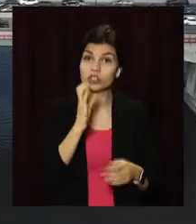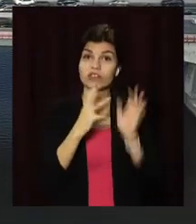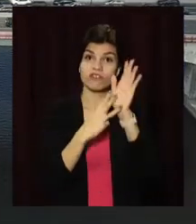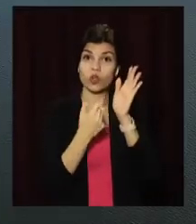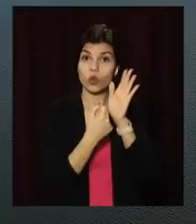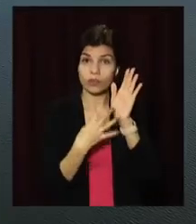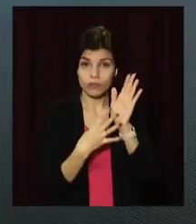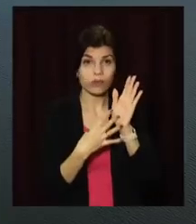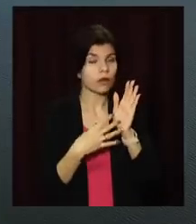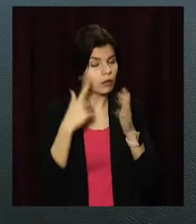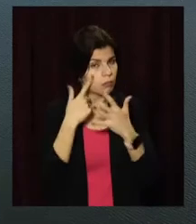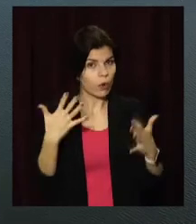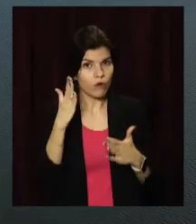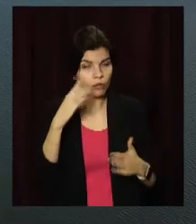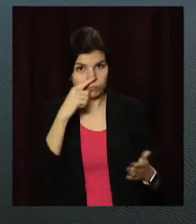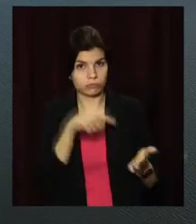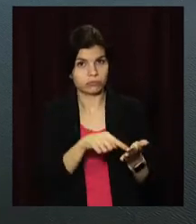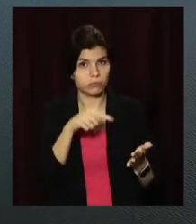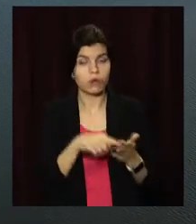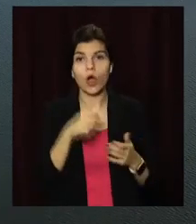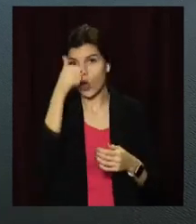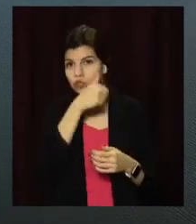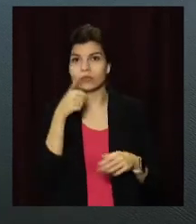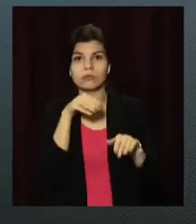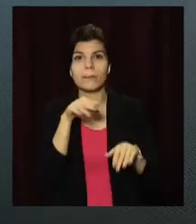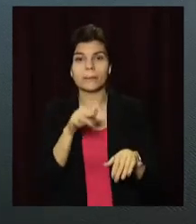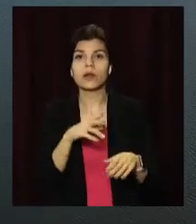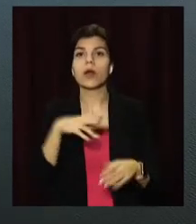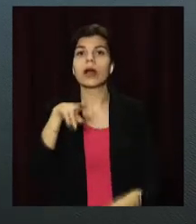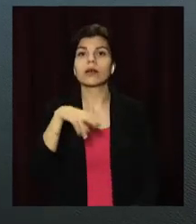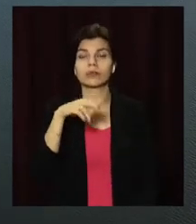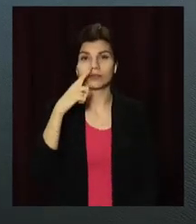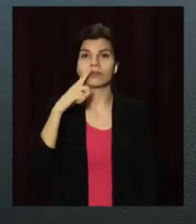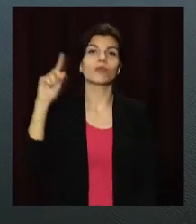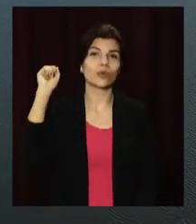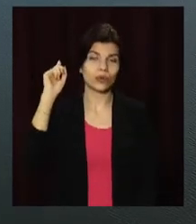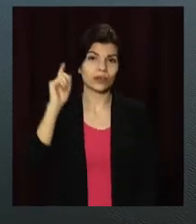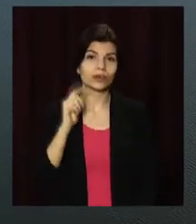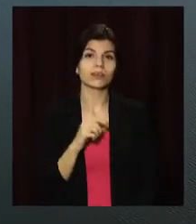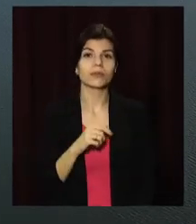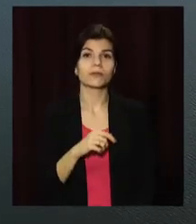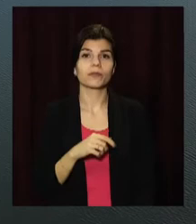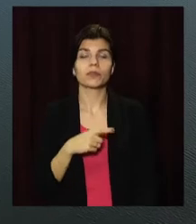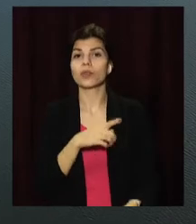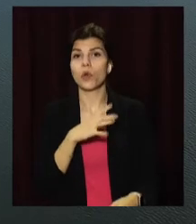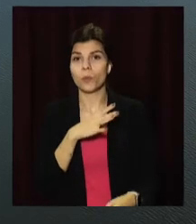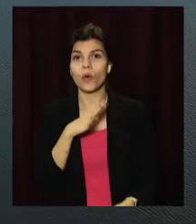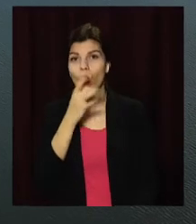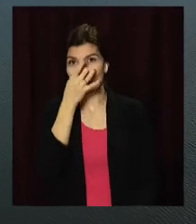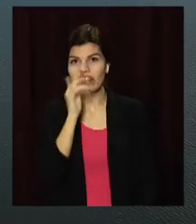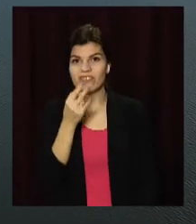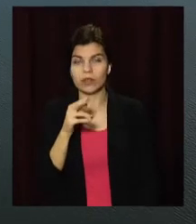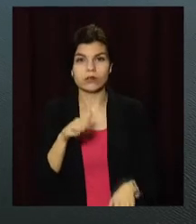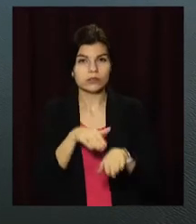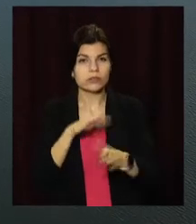по вівторках з 8 до 9 ранку. Річний пік був зафіксований в грудні минулого року, а мінімальна завантаженість доріг